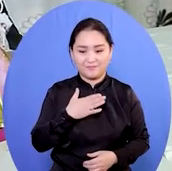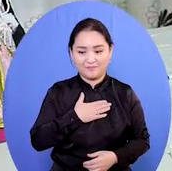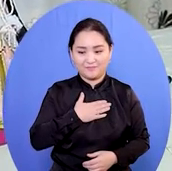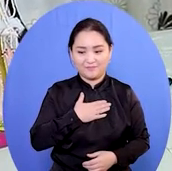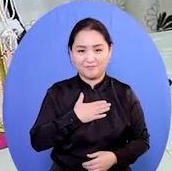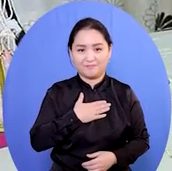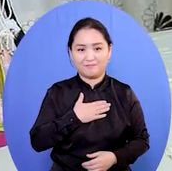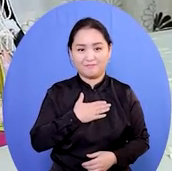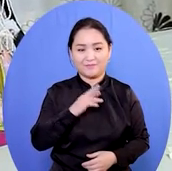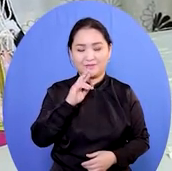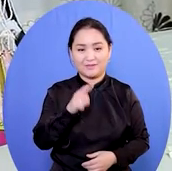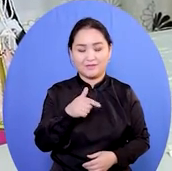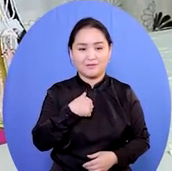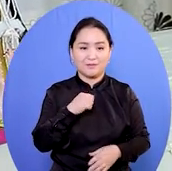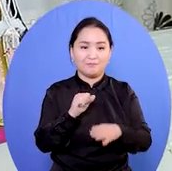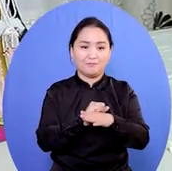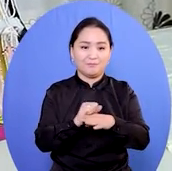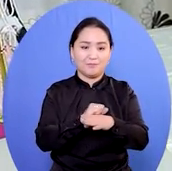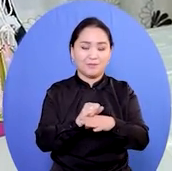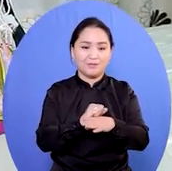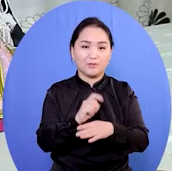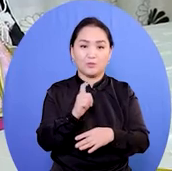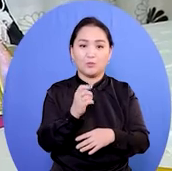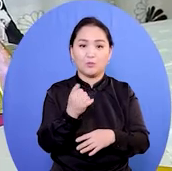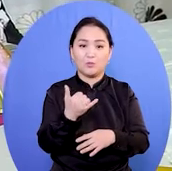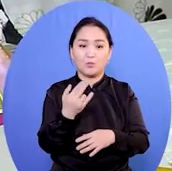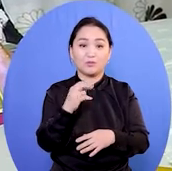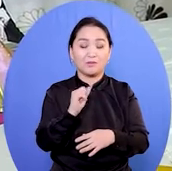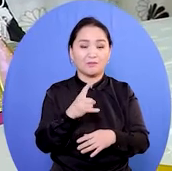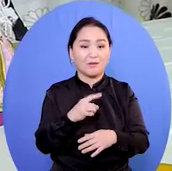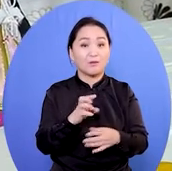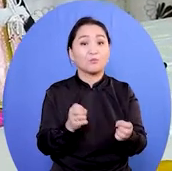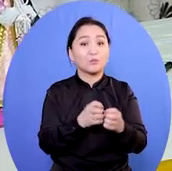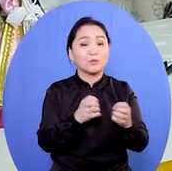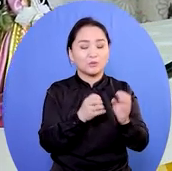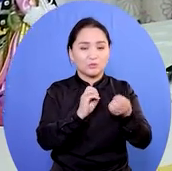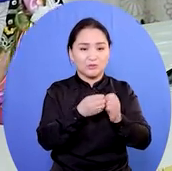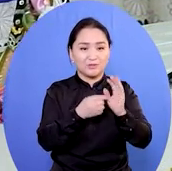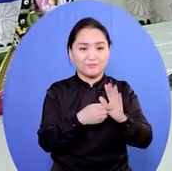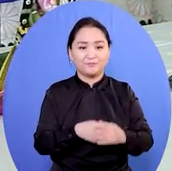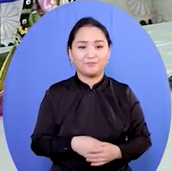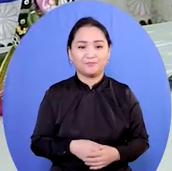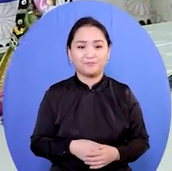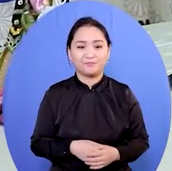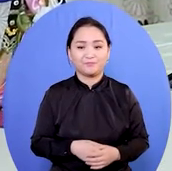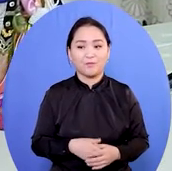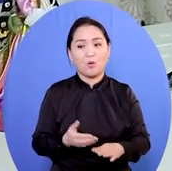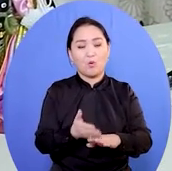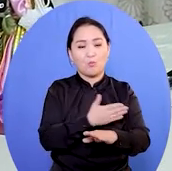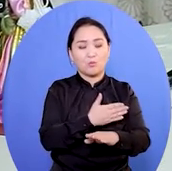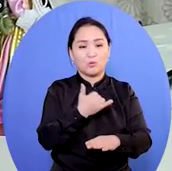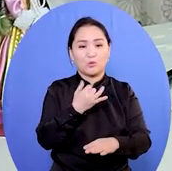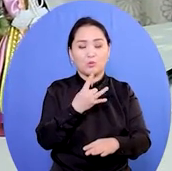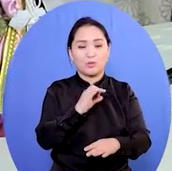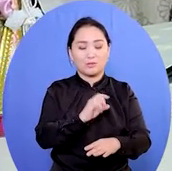болохоор яг одоо нөгөө бэлэн худалдааныхаа бүтээгдэхүүн дээрээ гол төлөвөөр ажиллаад харавч байна. Өмнө нь болохоор